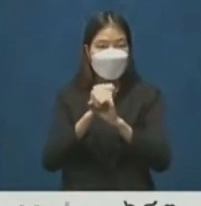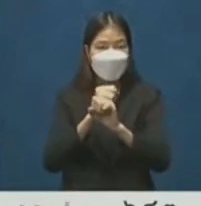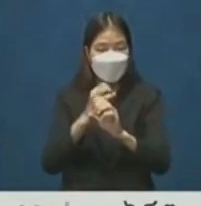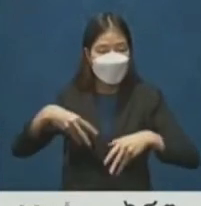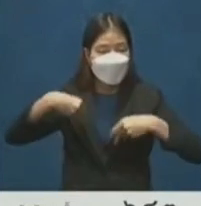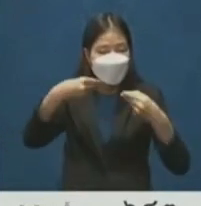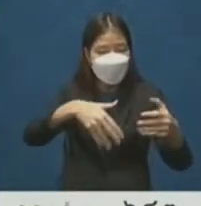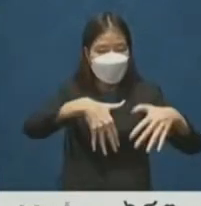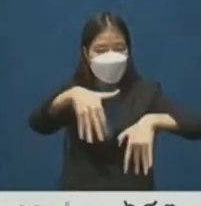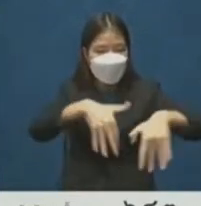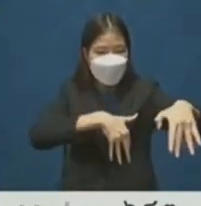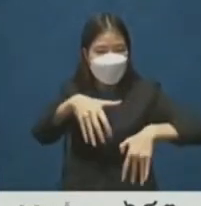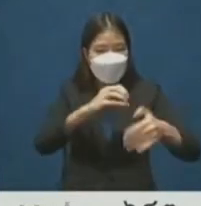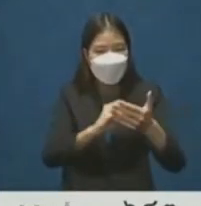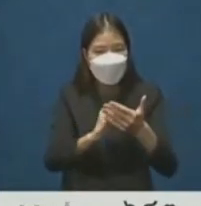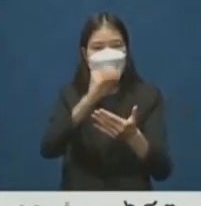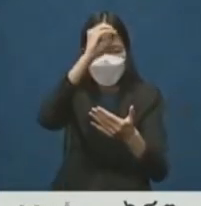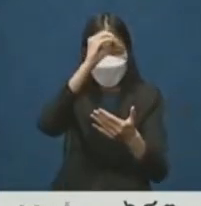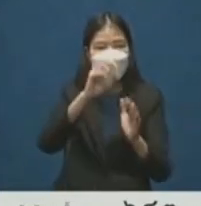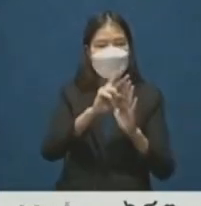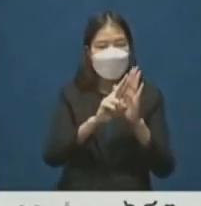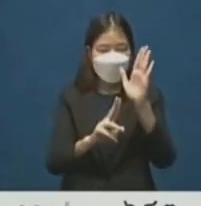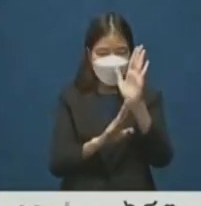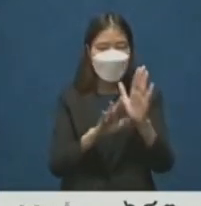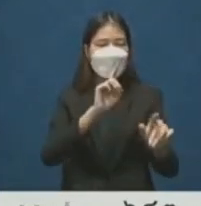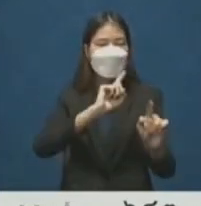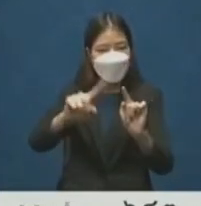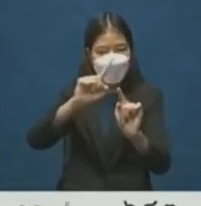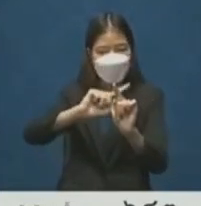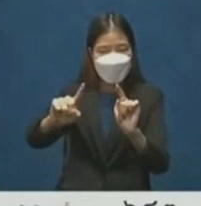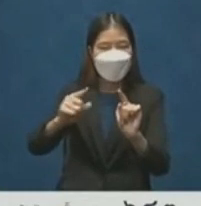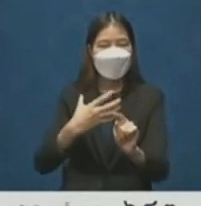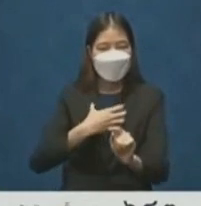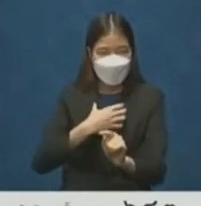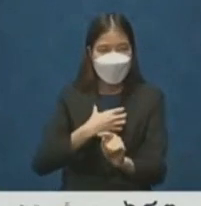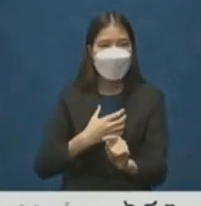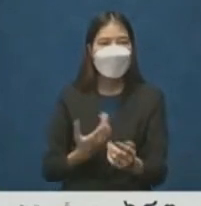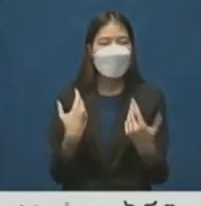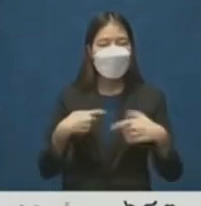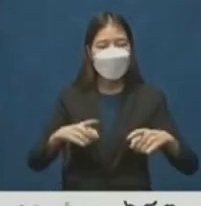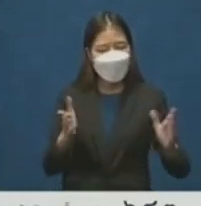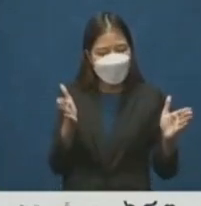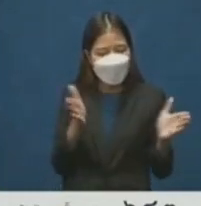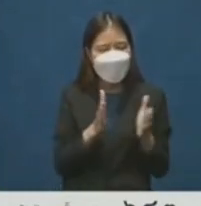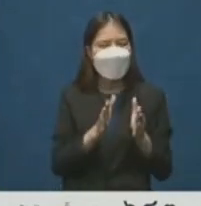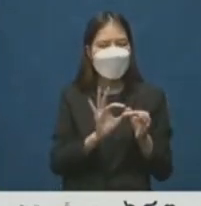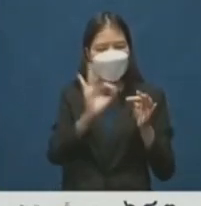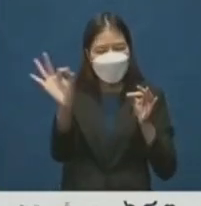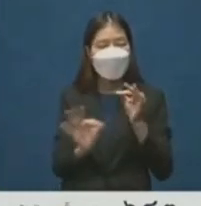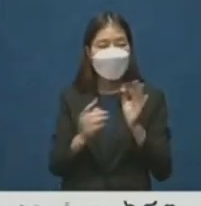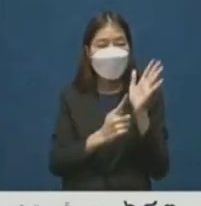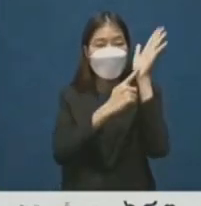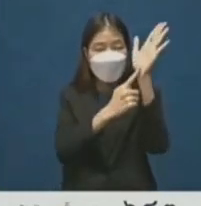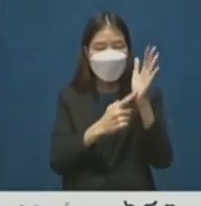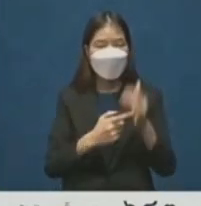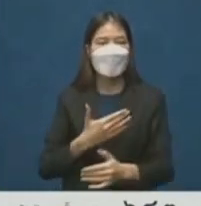ำเนินการให้ประชาชนได้รับการศึกษาตามความต้องการในระบบต่างๆผ ผมเอาแค่ย่อแค่นี้นะครับท่านสังเกต